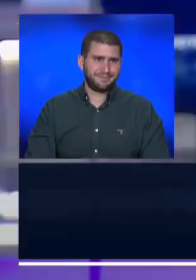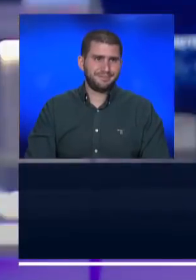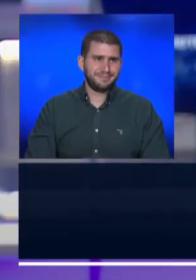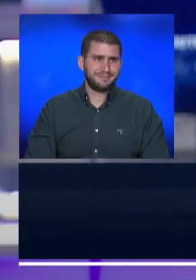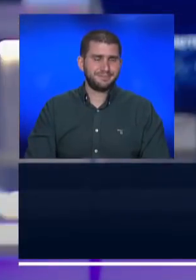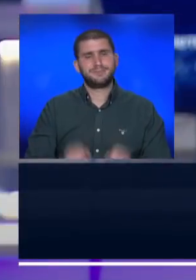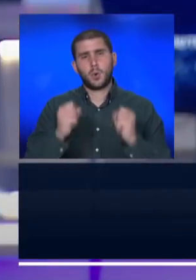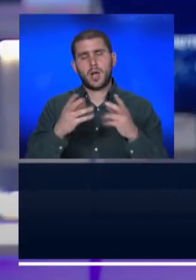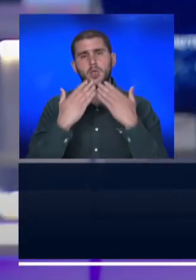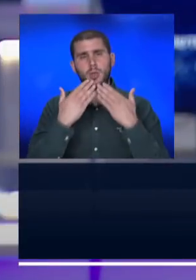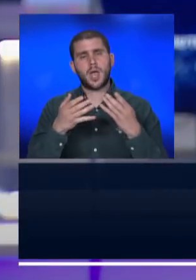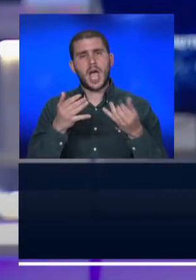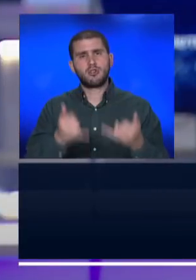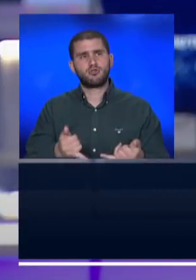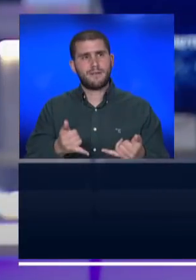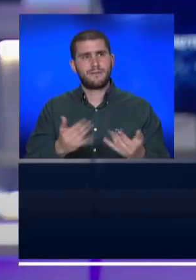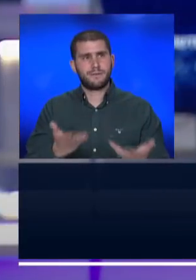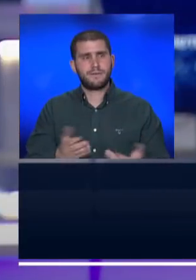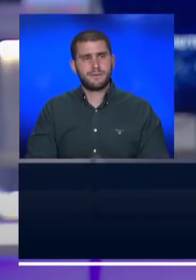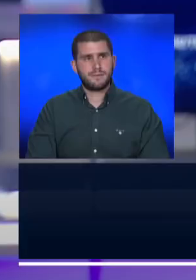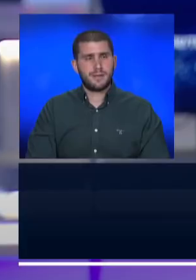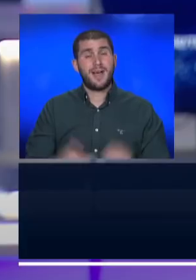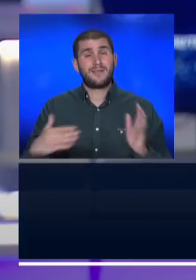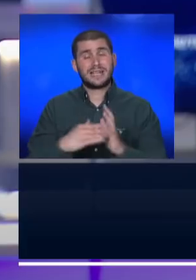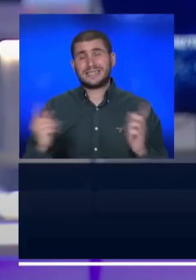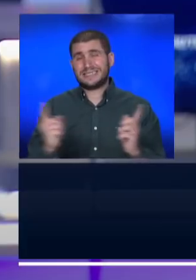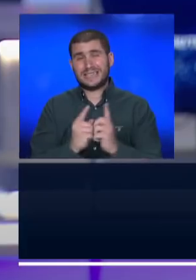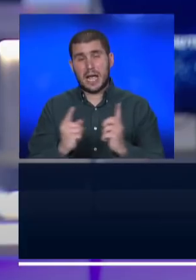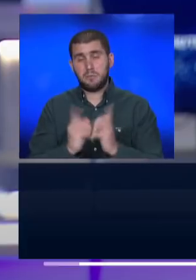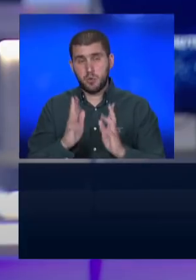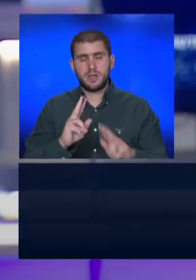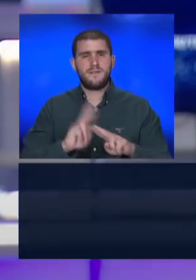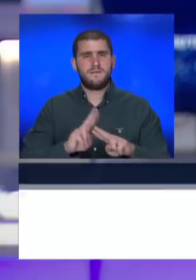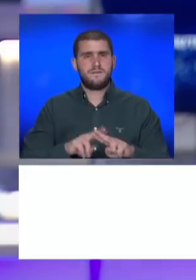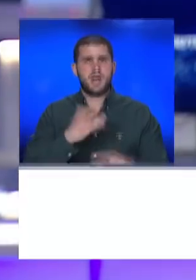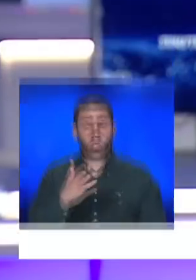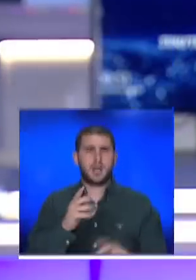יוצאים עכשיו להפסקה קצרה ומיד אחרי הכותרות חדשות הערב.